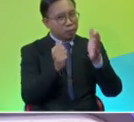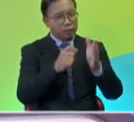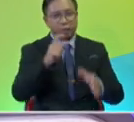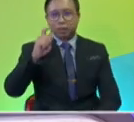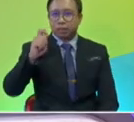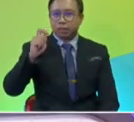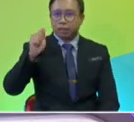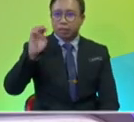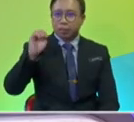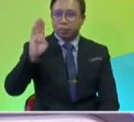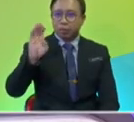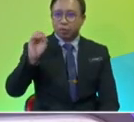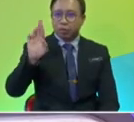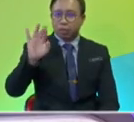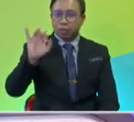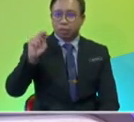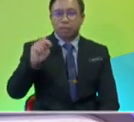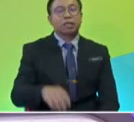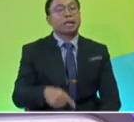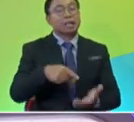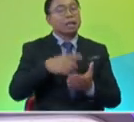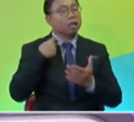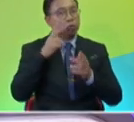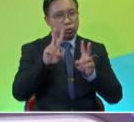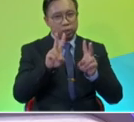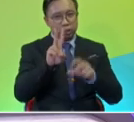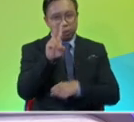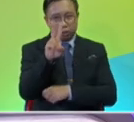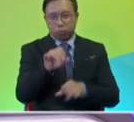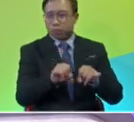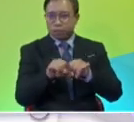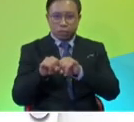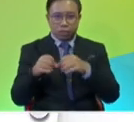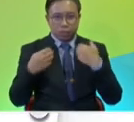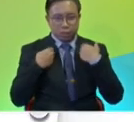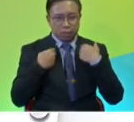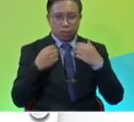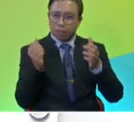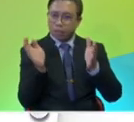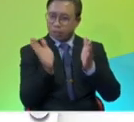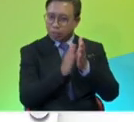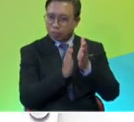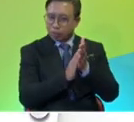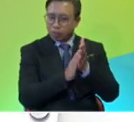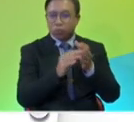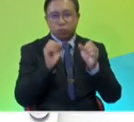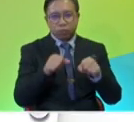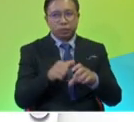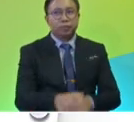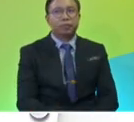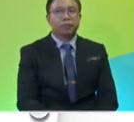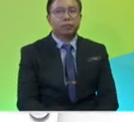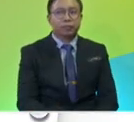jenis di mana ini adalah tamburin yang dia ada permukaan boleh diketuk dan juga tamburin pada Irfan tu adalah tamburin